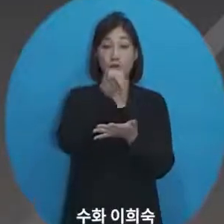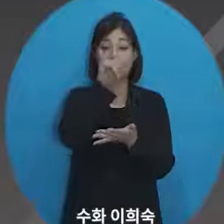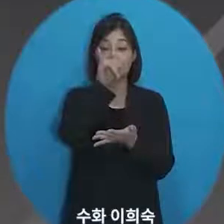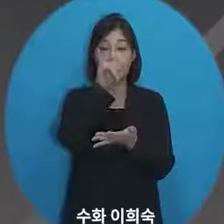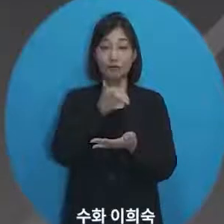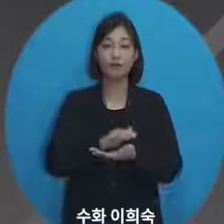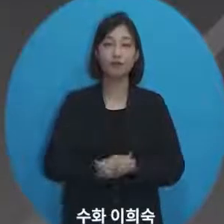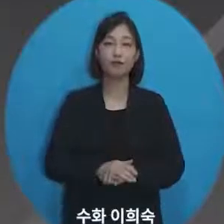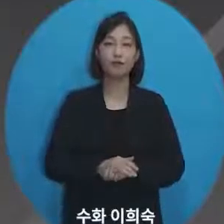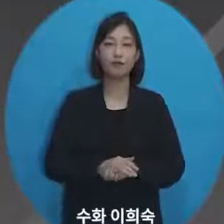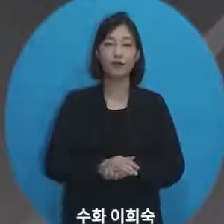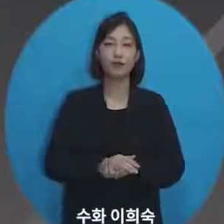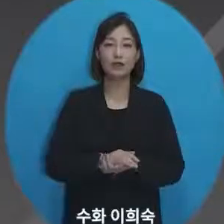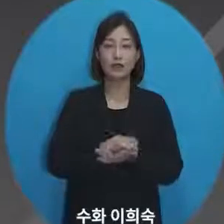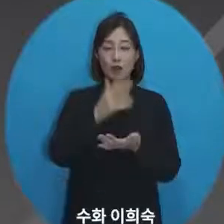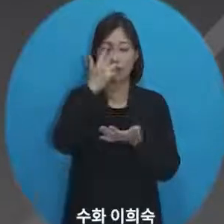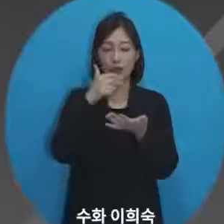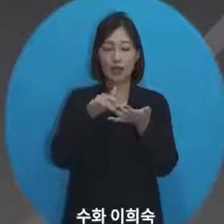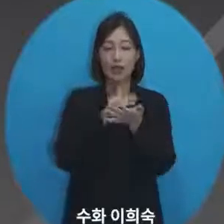우리가 점자라든지